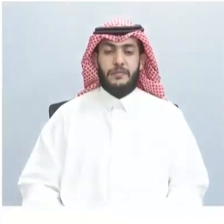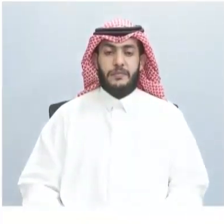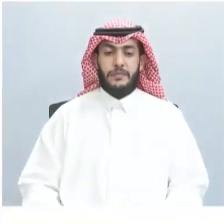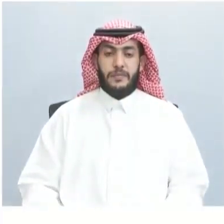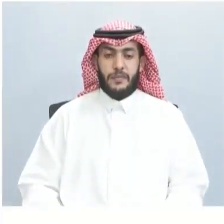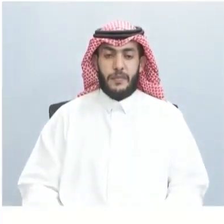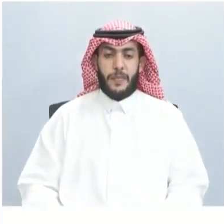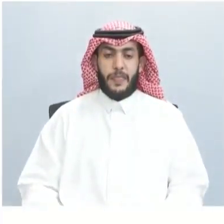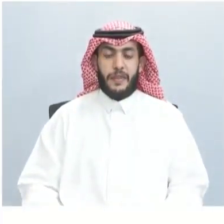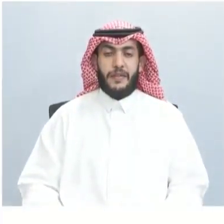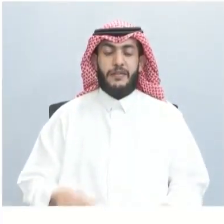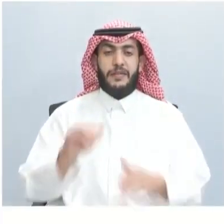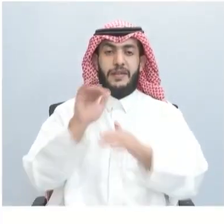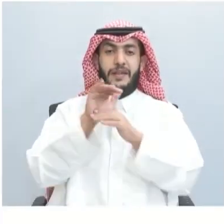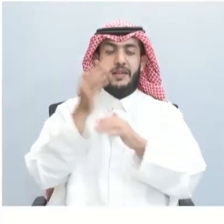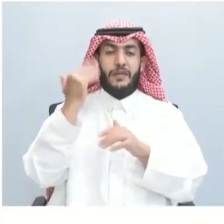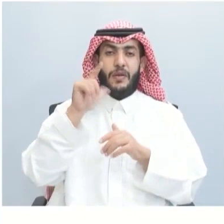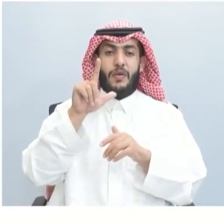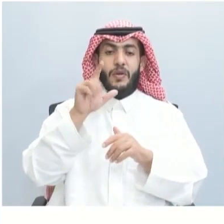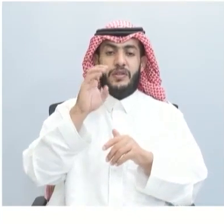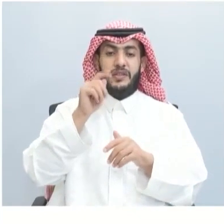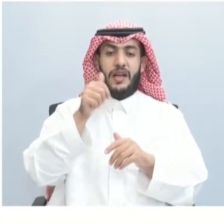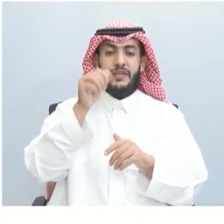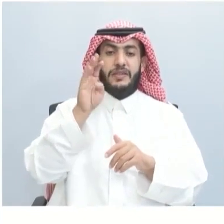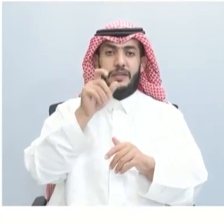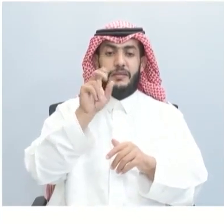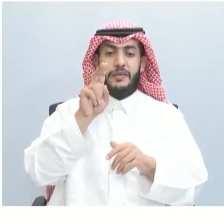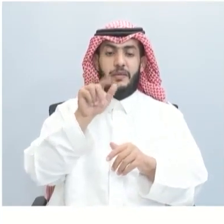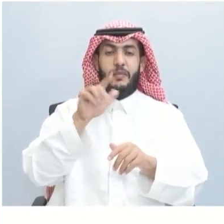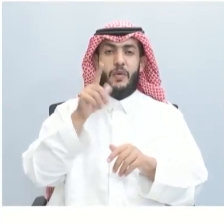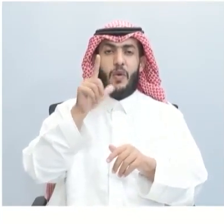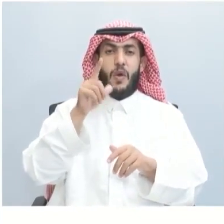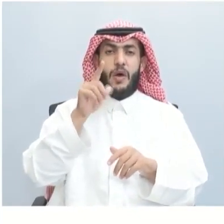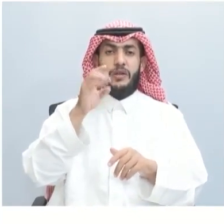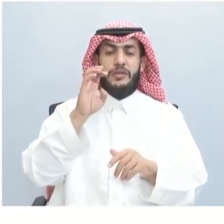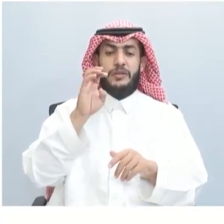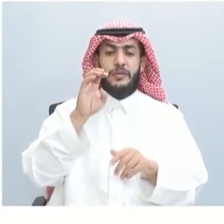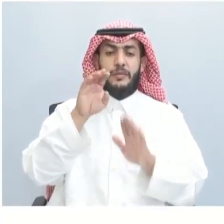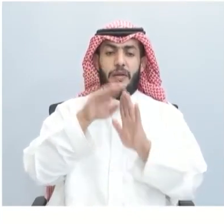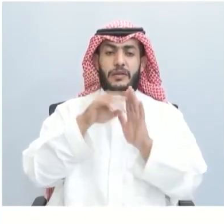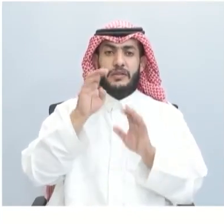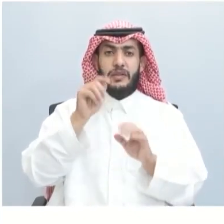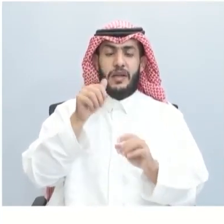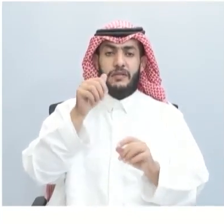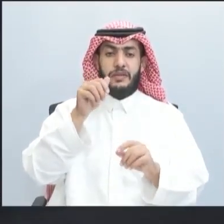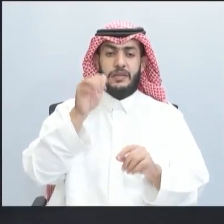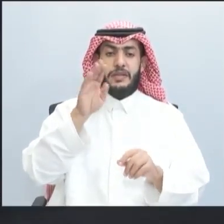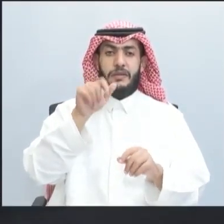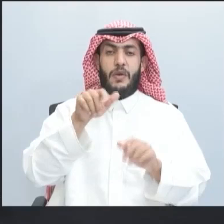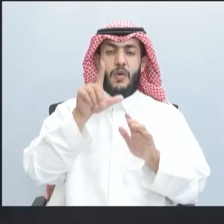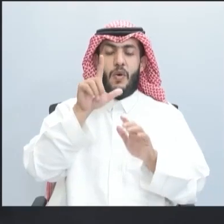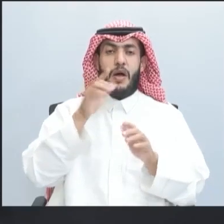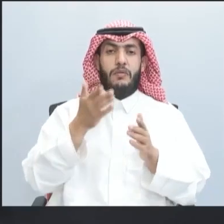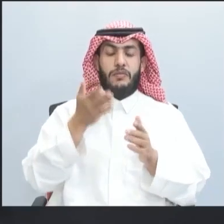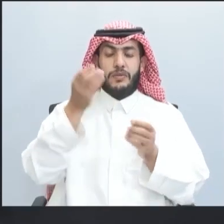الخادم تعرفنا في الدرس الماضي لغه الجافا سكريبت اذا ما هي لغه الجافا سكريبت لغه الجافا سكريبت هي لغه